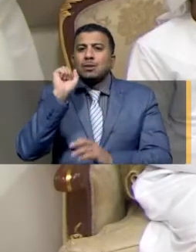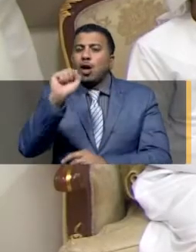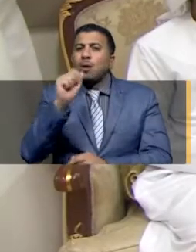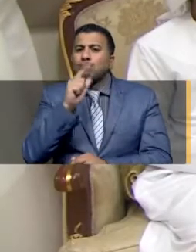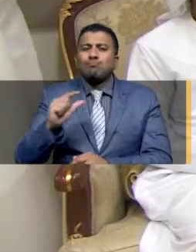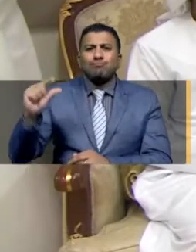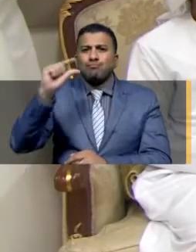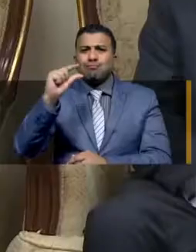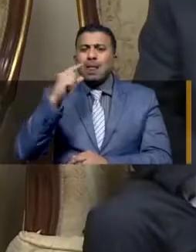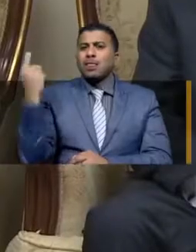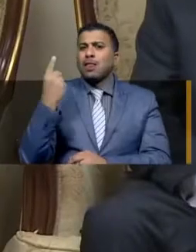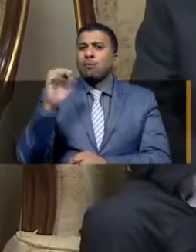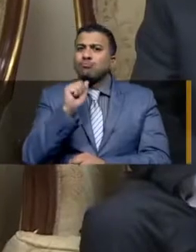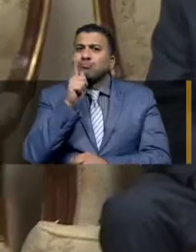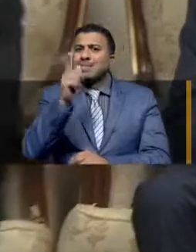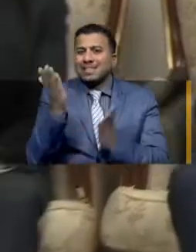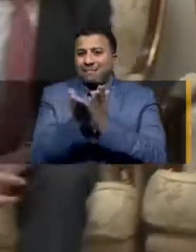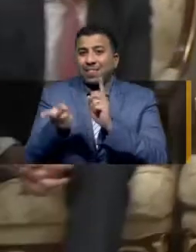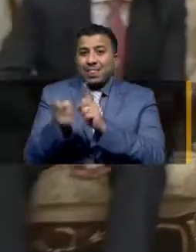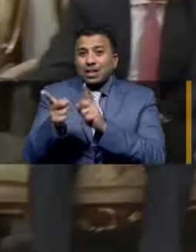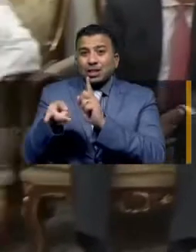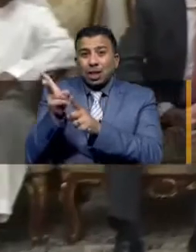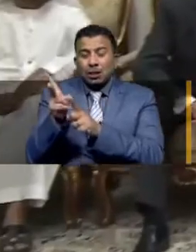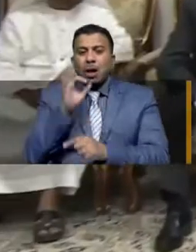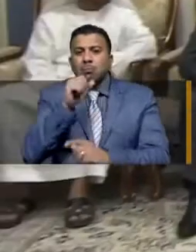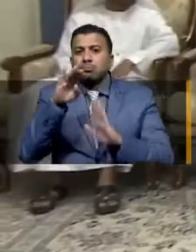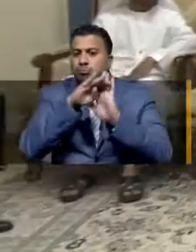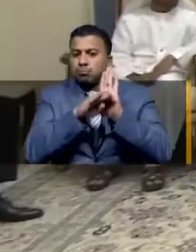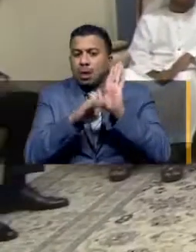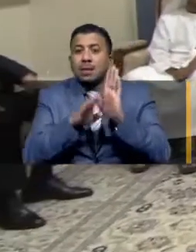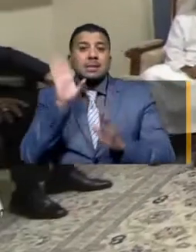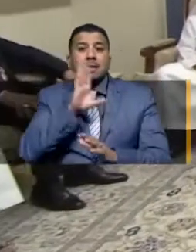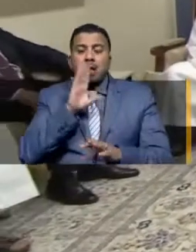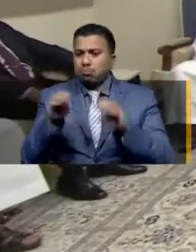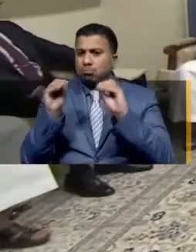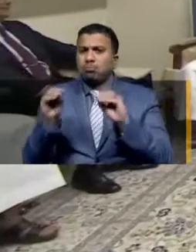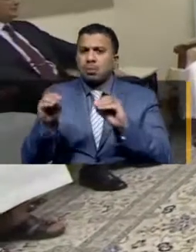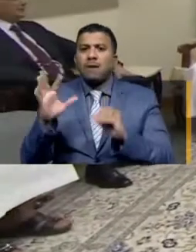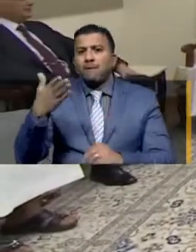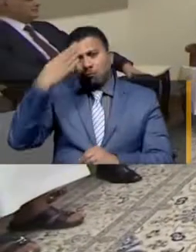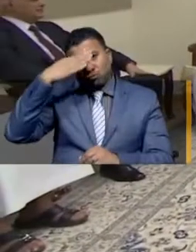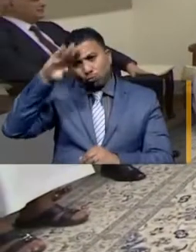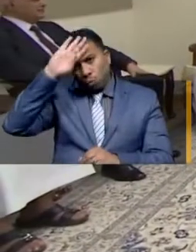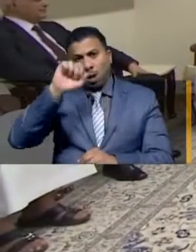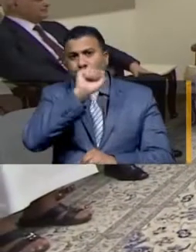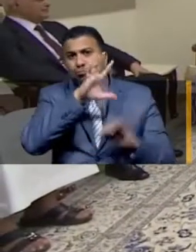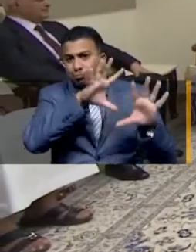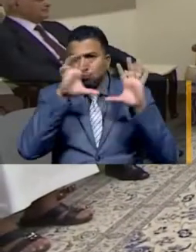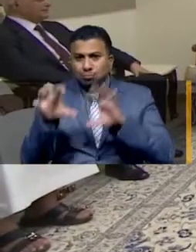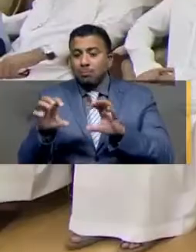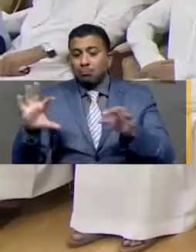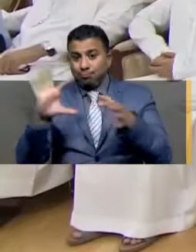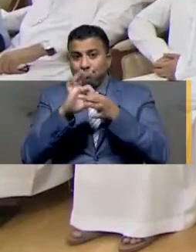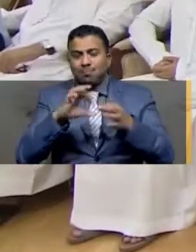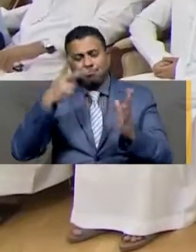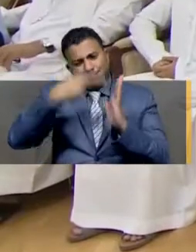الدولية. كما وتعمل المدرسة على تطبيق أحدث الأنظمة لبرنامج التعليم في ولاية فيكتوريا، إذ تعتبر الاتفاقية